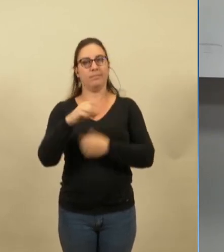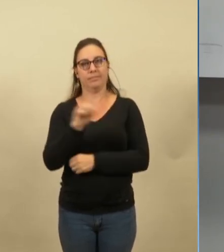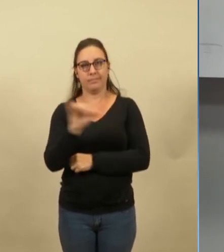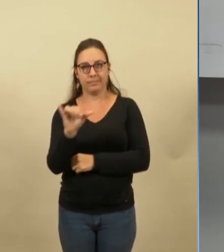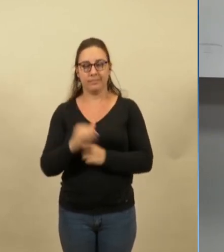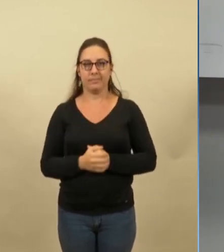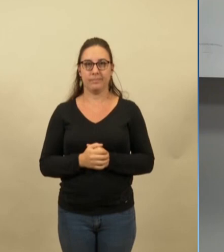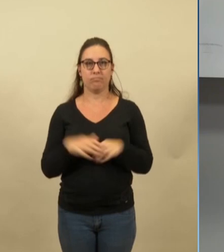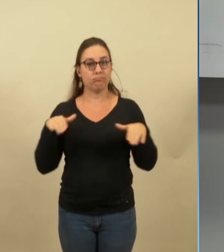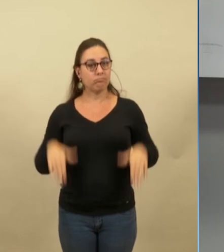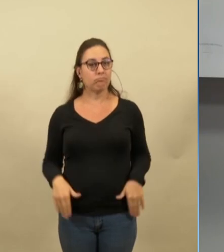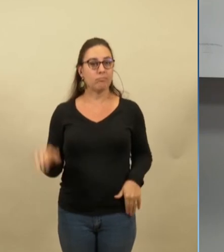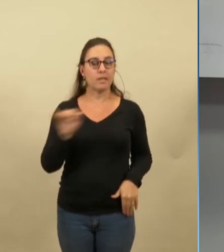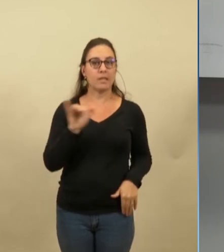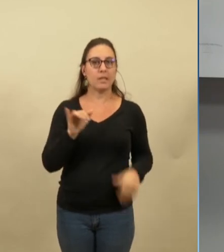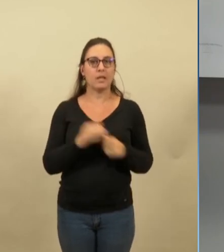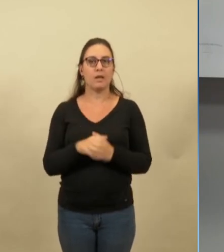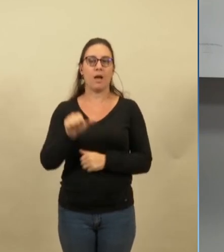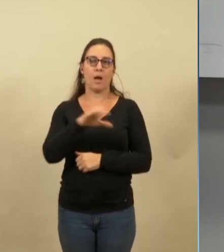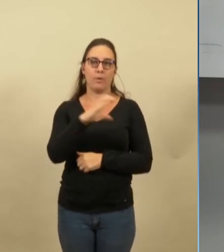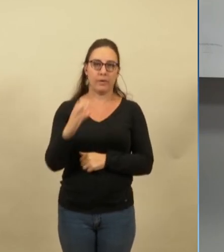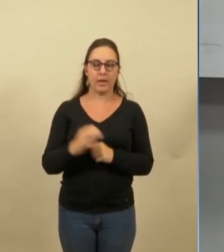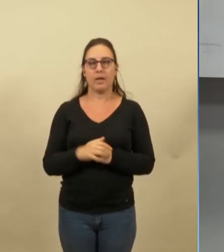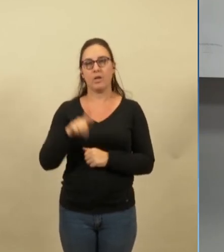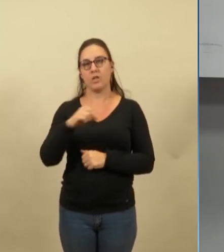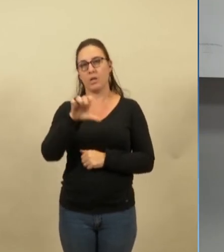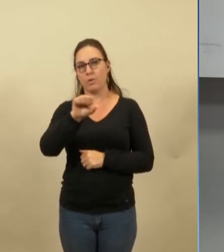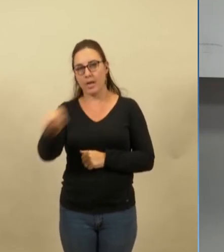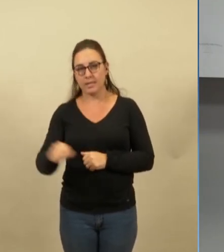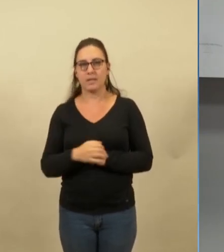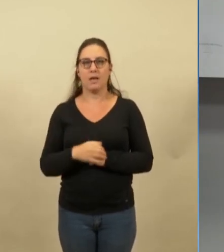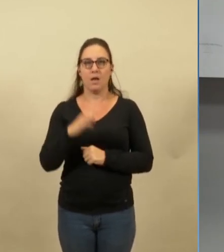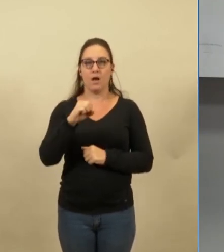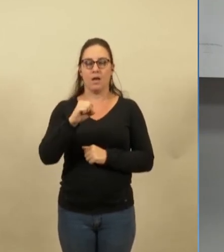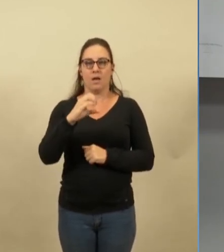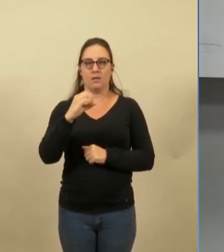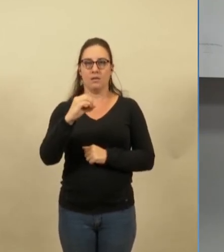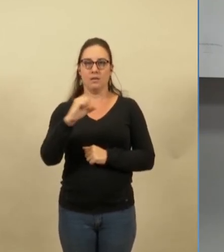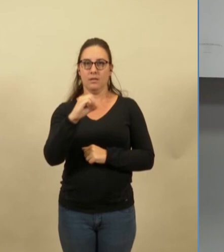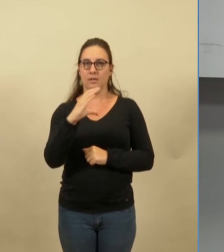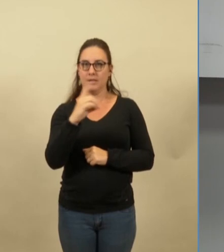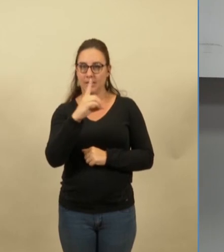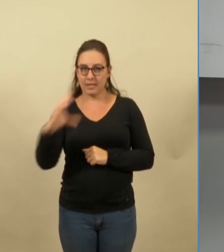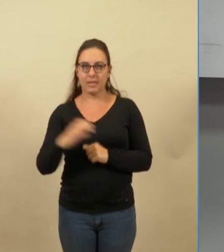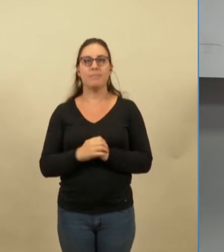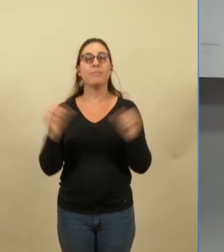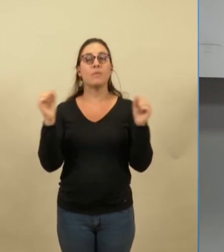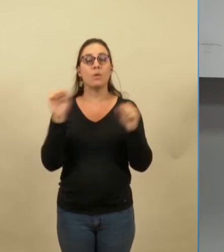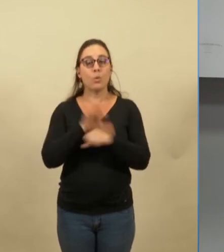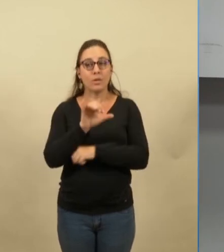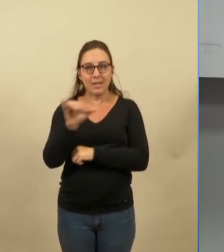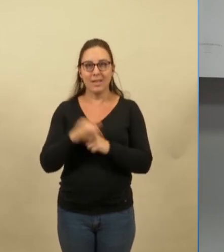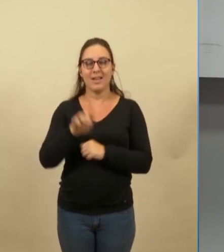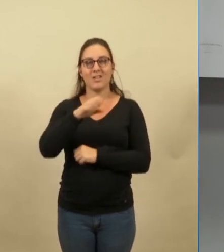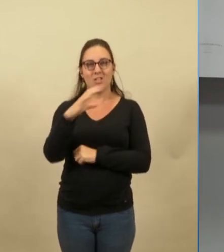qui s'abstient c'est gdes oscdc qui vote contre Jack